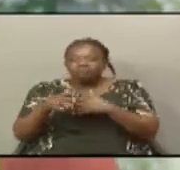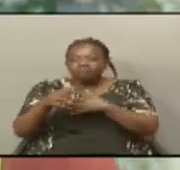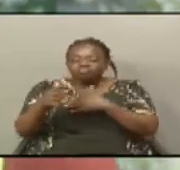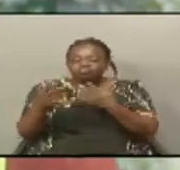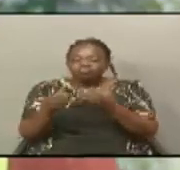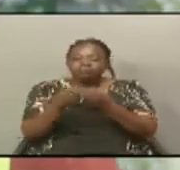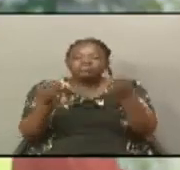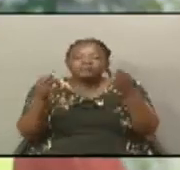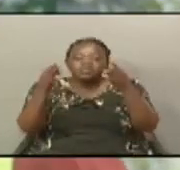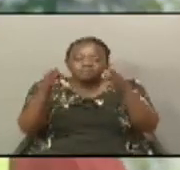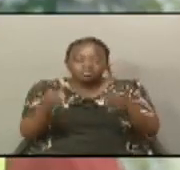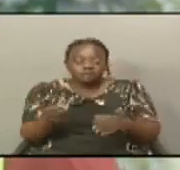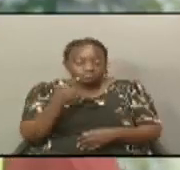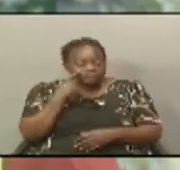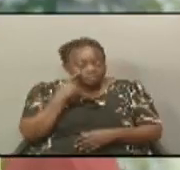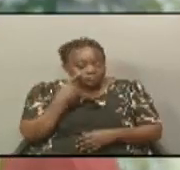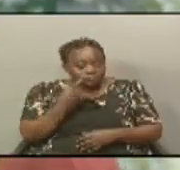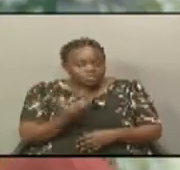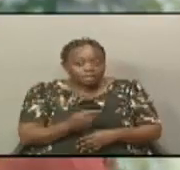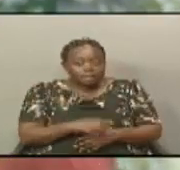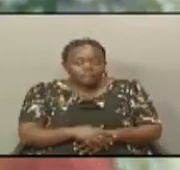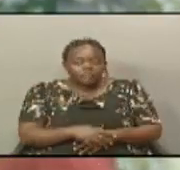ebintu binje ebyokulaba